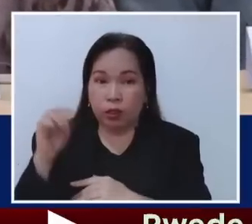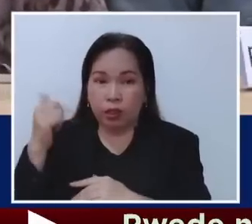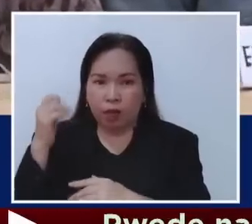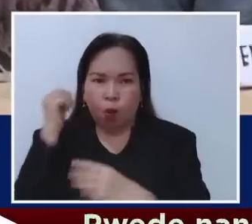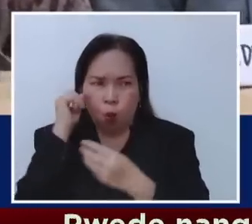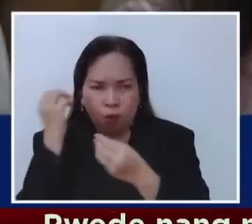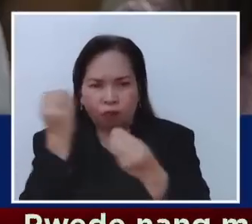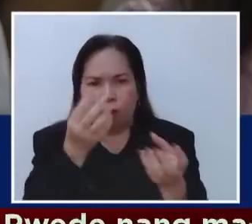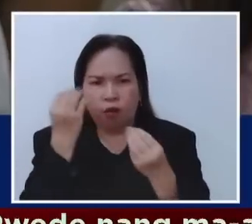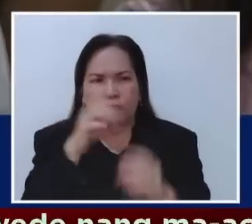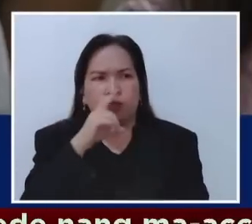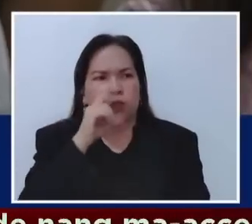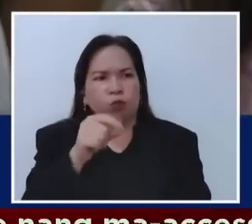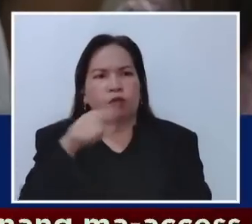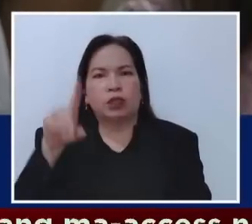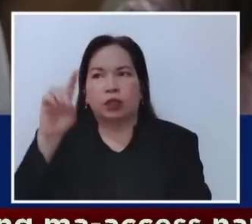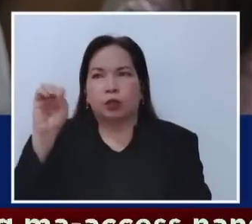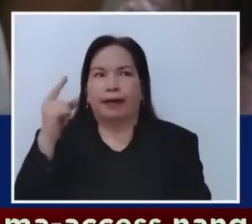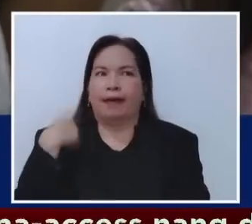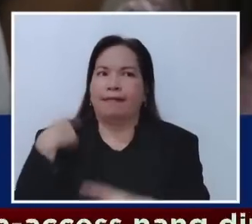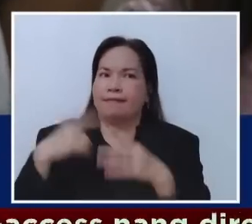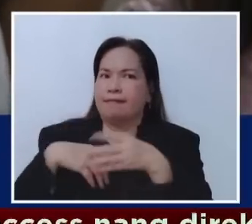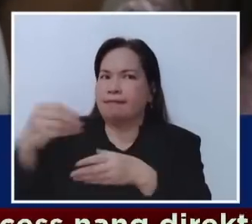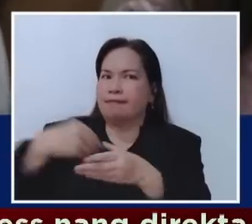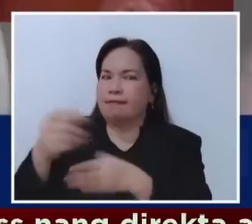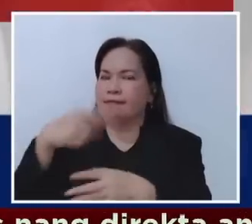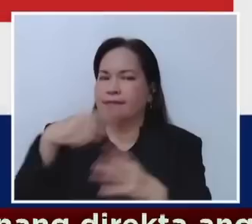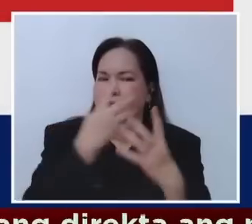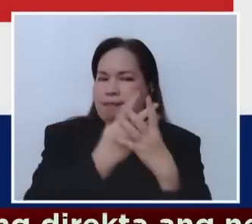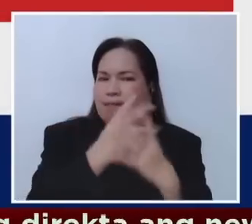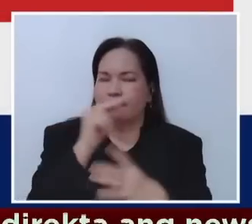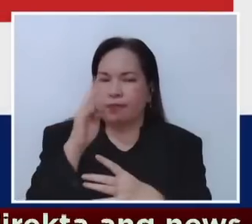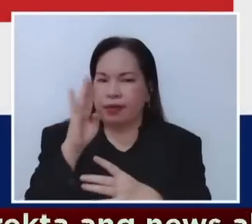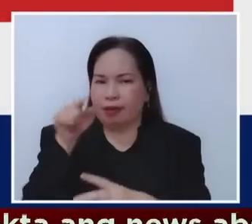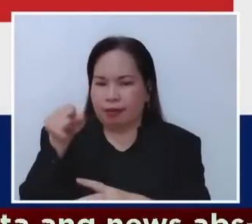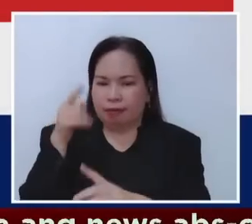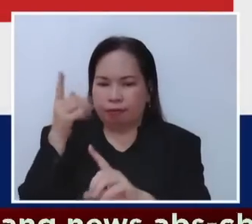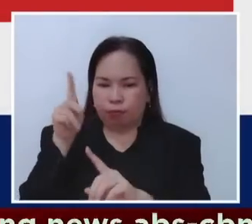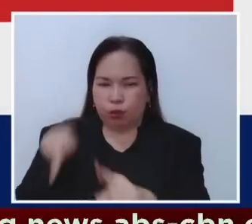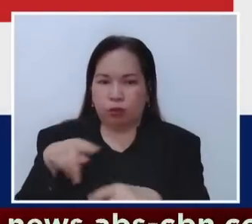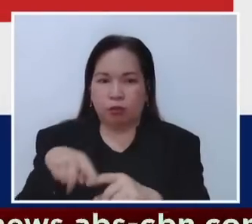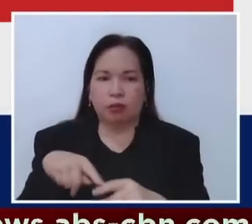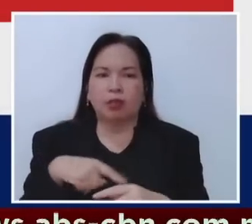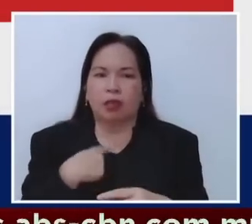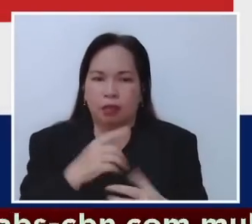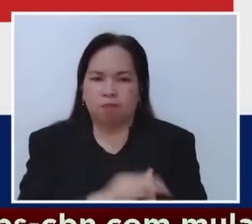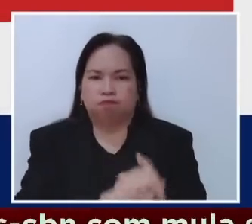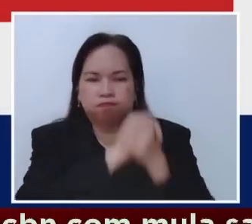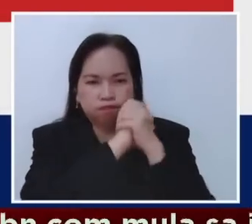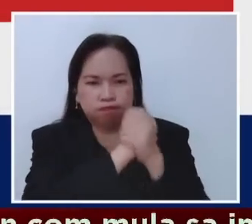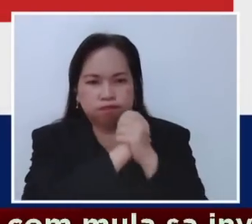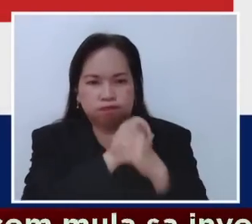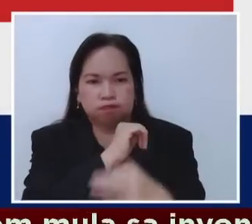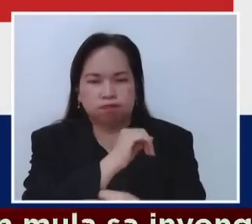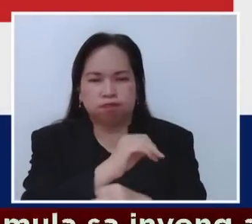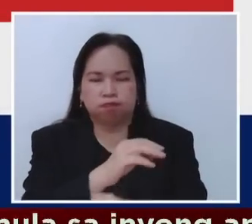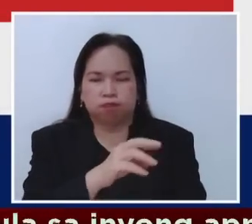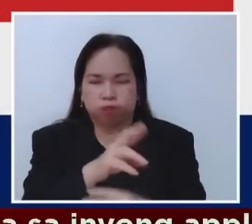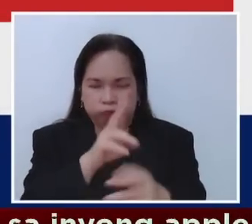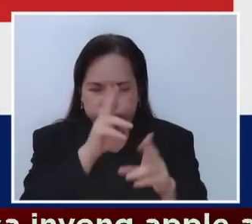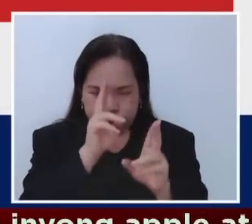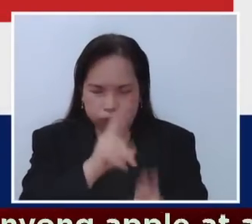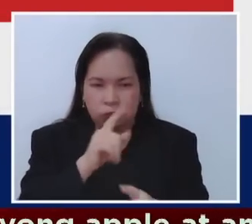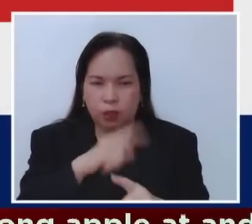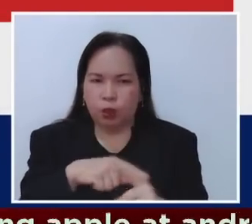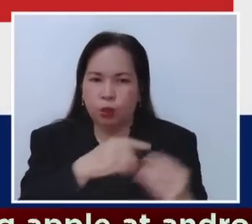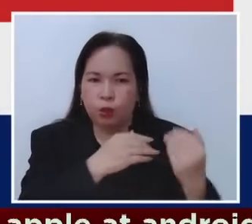at nagsumbong sa DOJ na nakakalabas ng NBI si Dera. I congratulate and I salute the